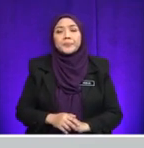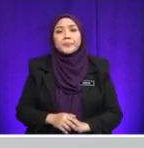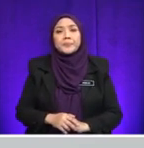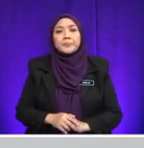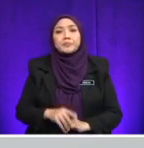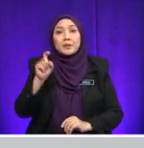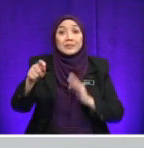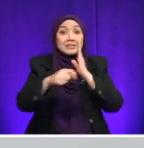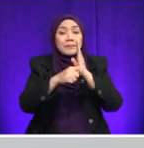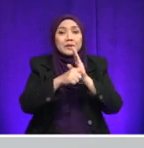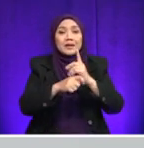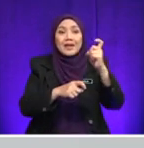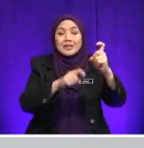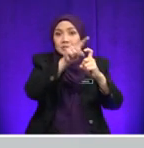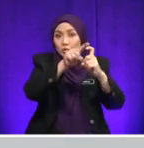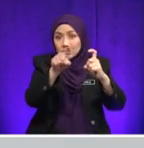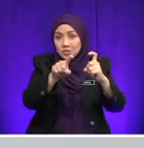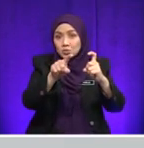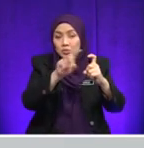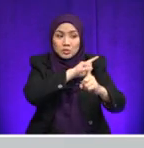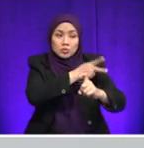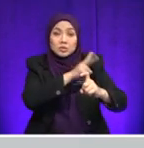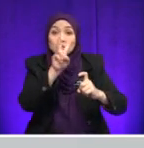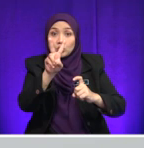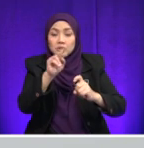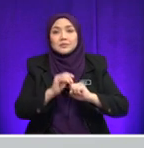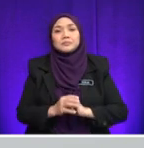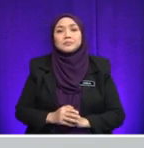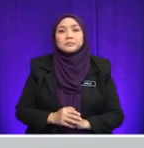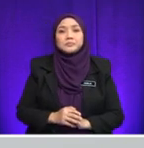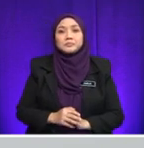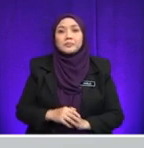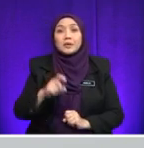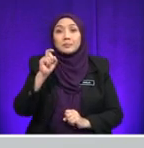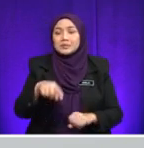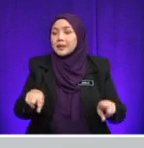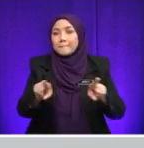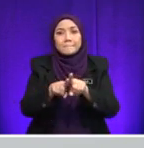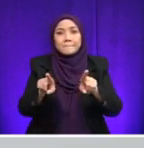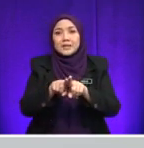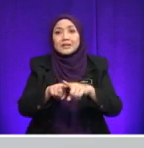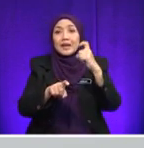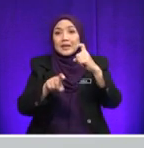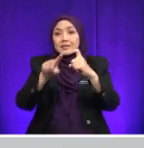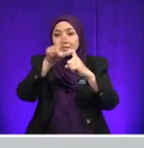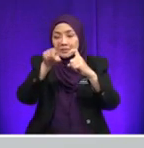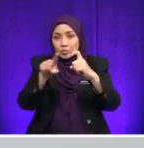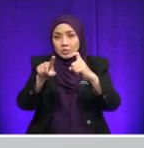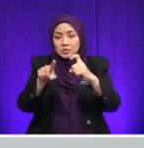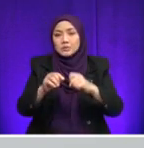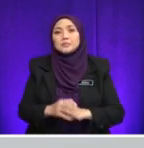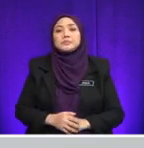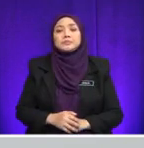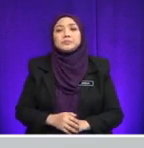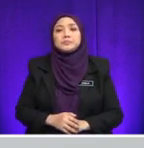tambah dengan x² dan sebelah kanan pun kita tambah dengan x kuase 2 itu sebabnya kita